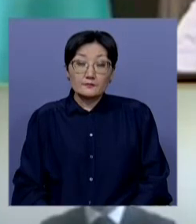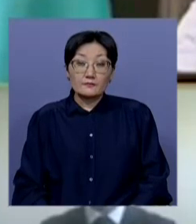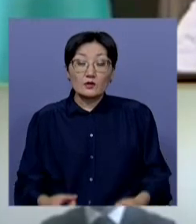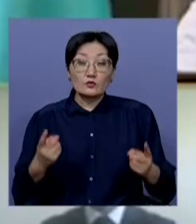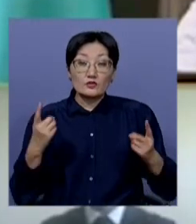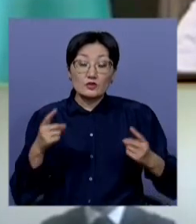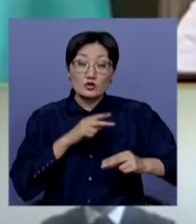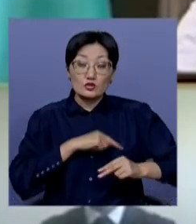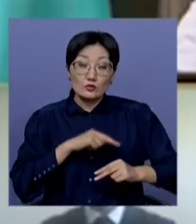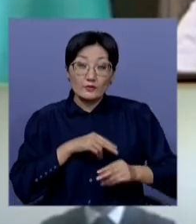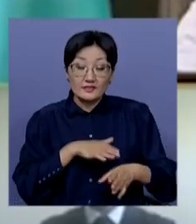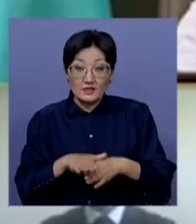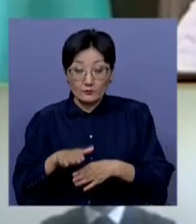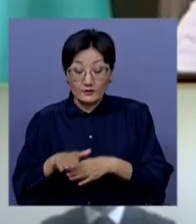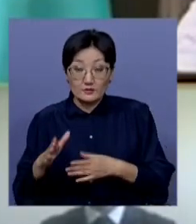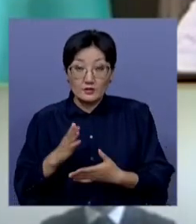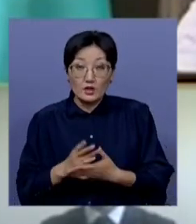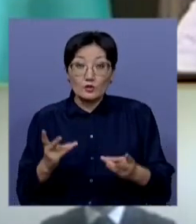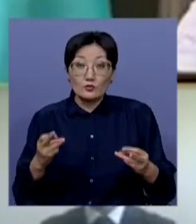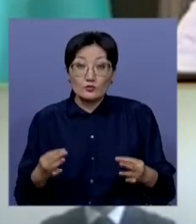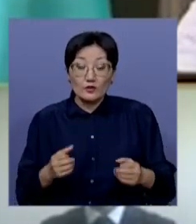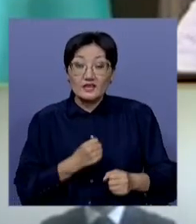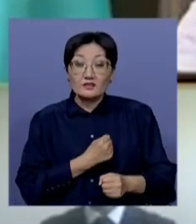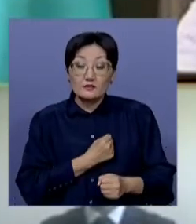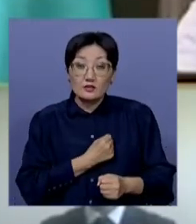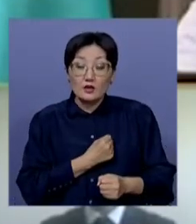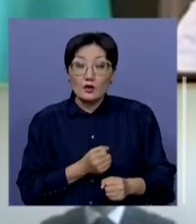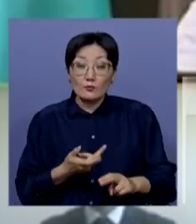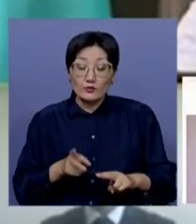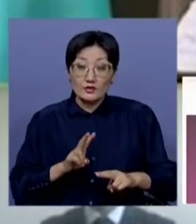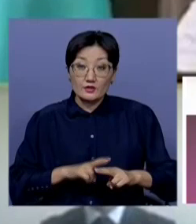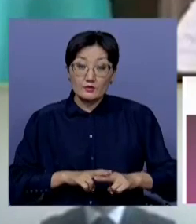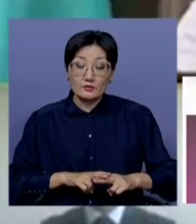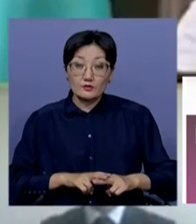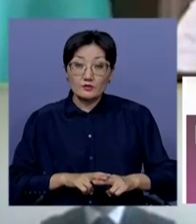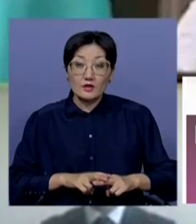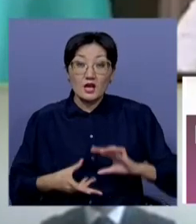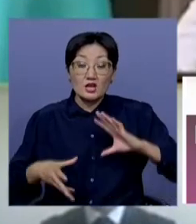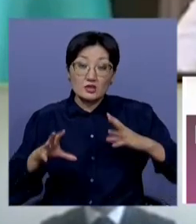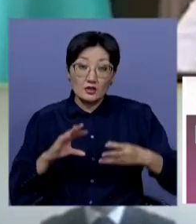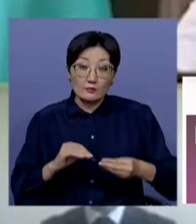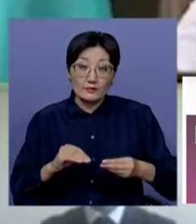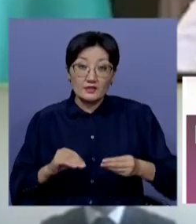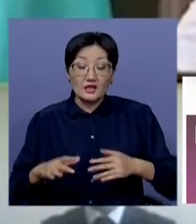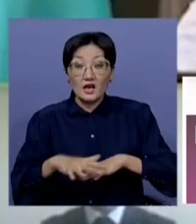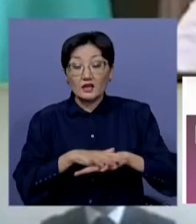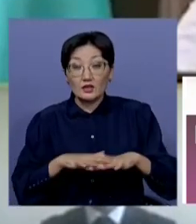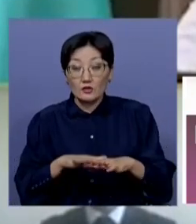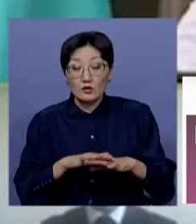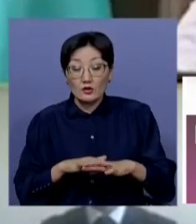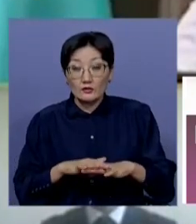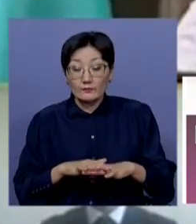Үлкен жұмыс атқарылып жатыр, бірақ өкінішке орай бұны жалпы Бұхара халық